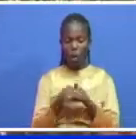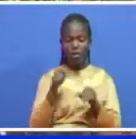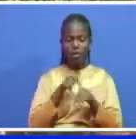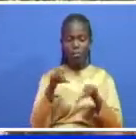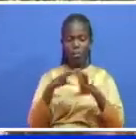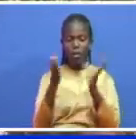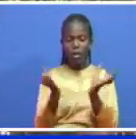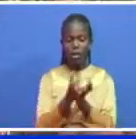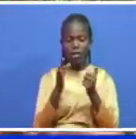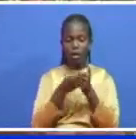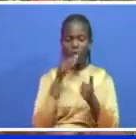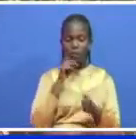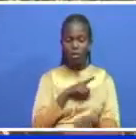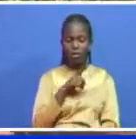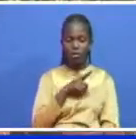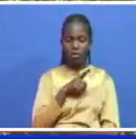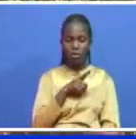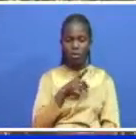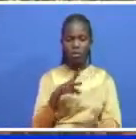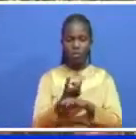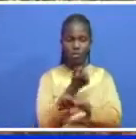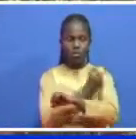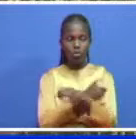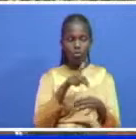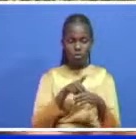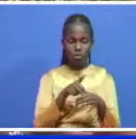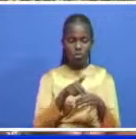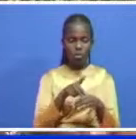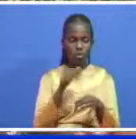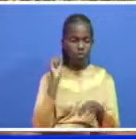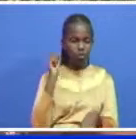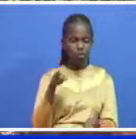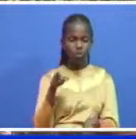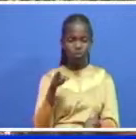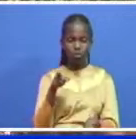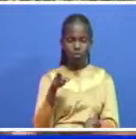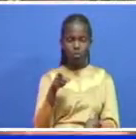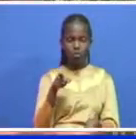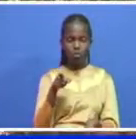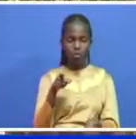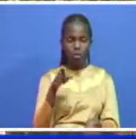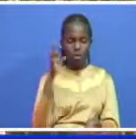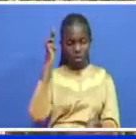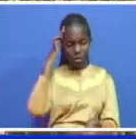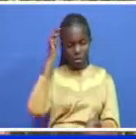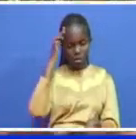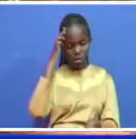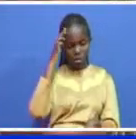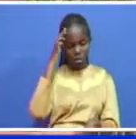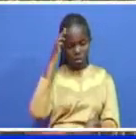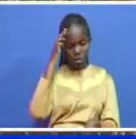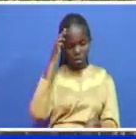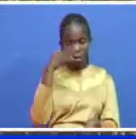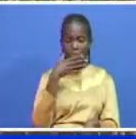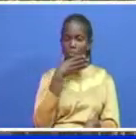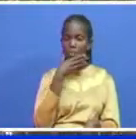secondary 100% transition ile kwa achieve na hiyo kitumi patu kikie kana asili atongo imaki sio ali